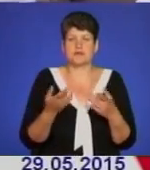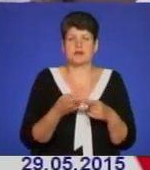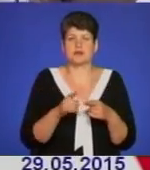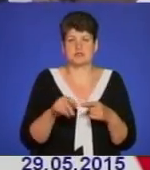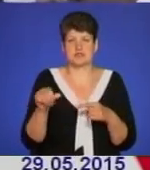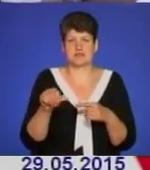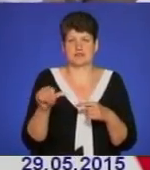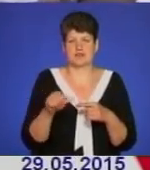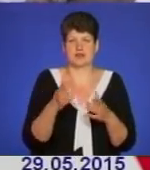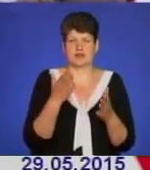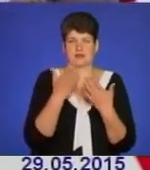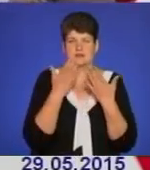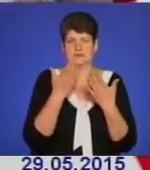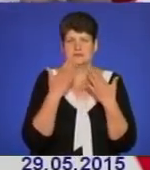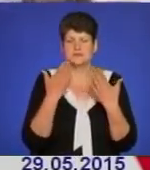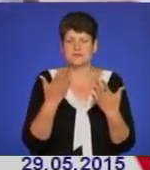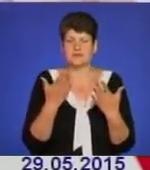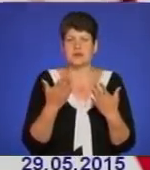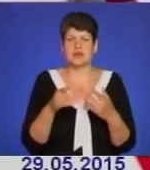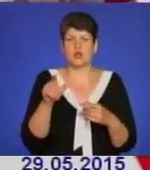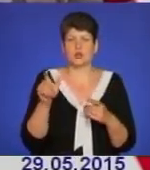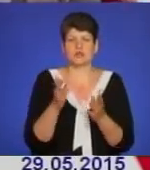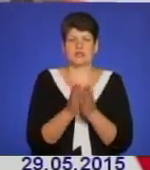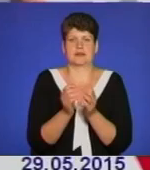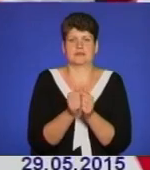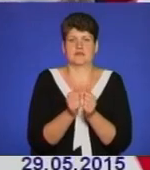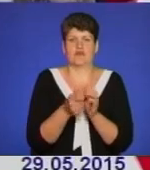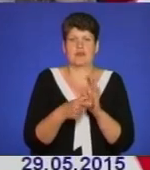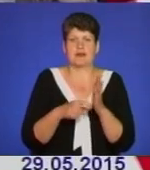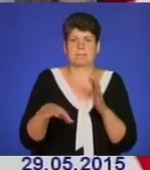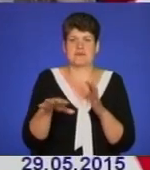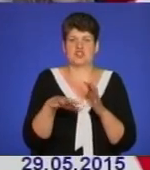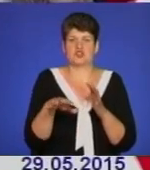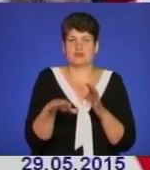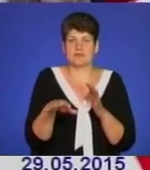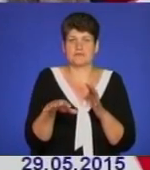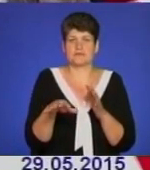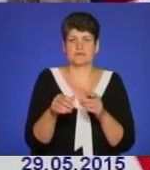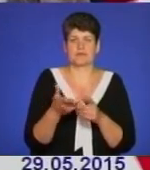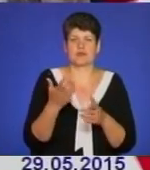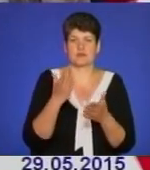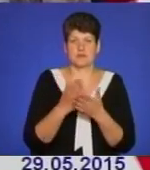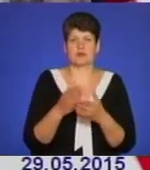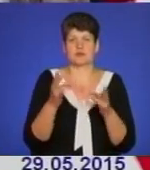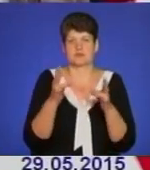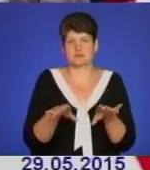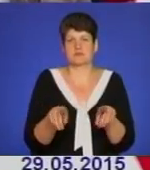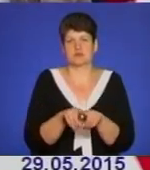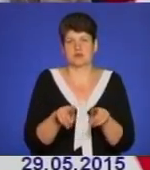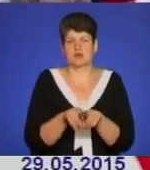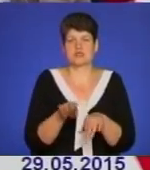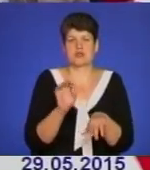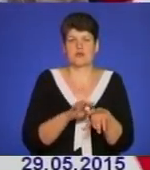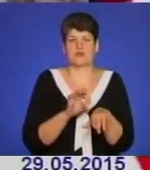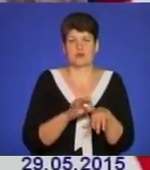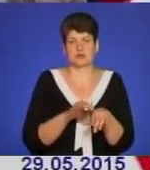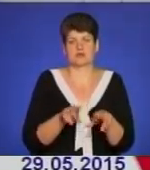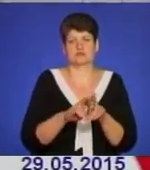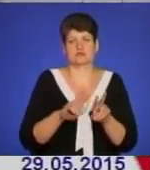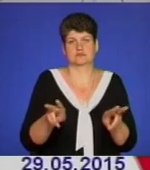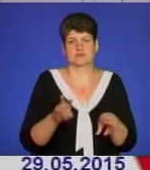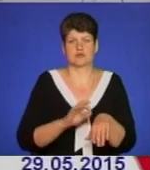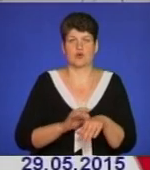людина вдихнула перед тим. І люди, які знаходяться в приміщенні замкнутому, наражаються на небезпеку теж захворіти на схожі